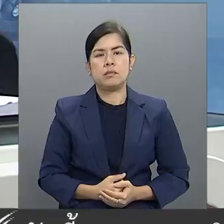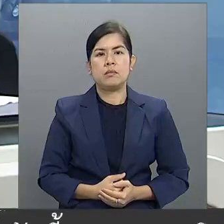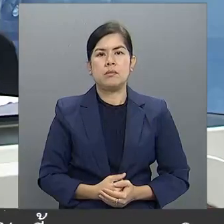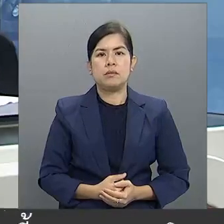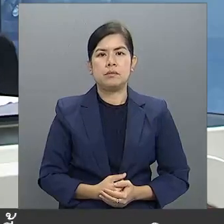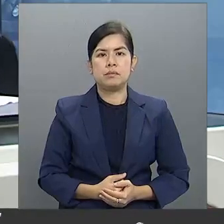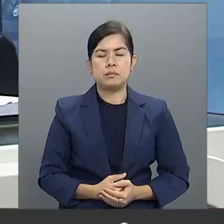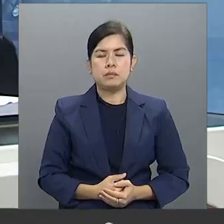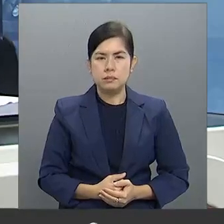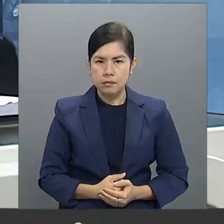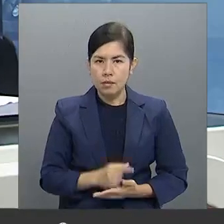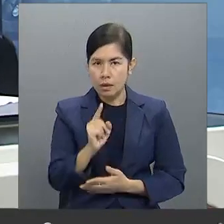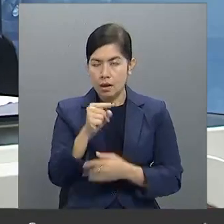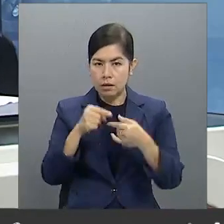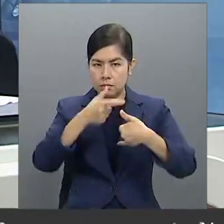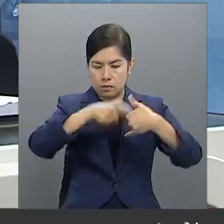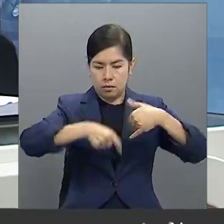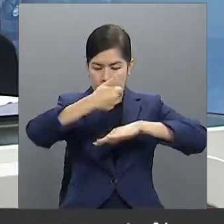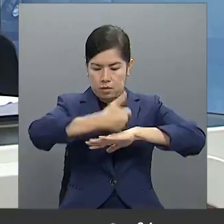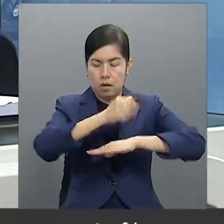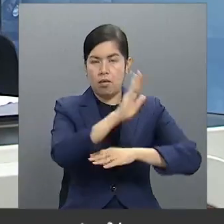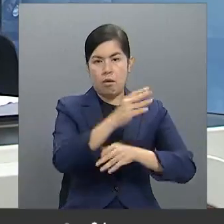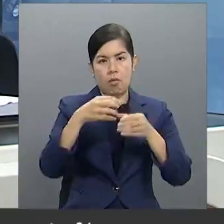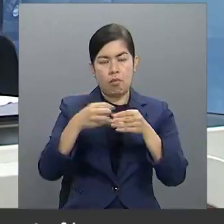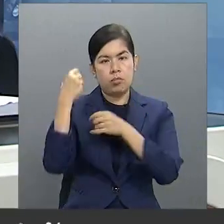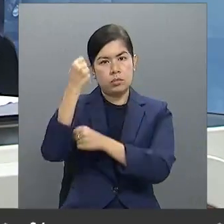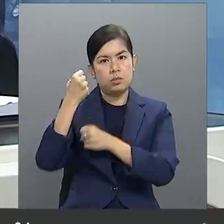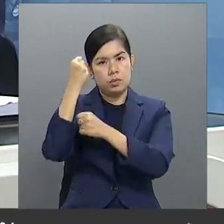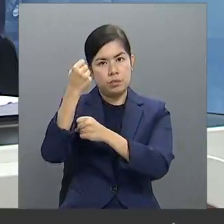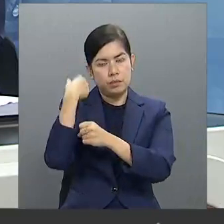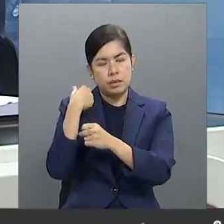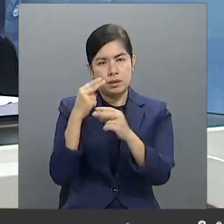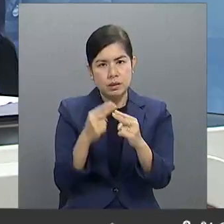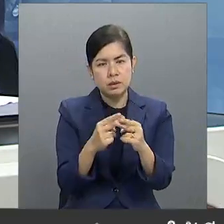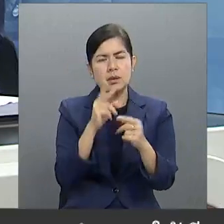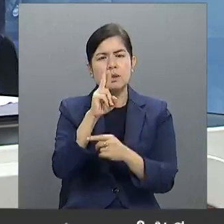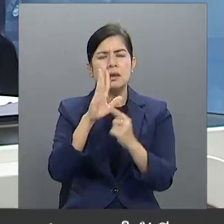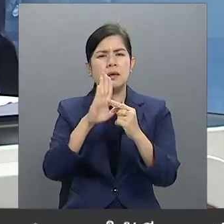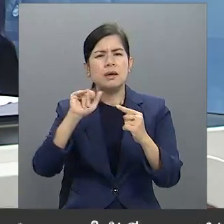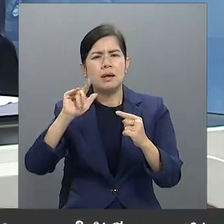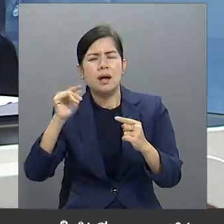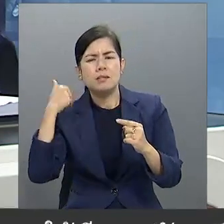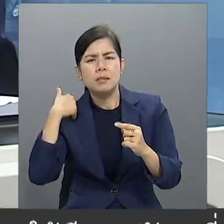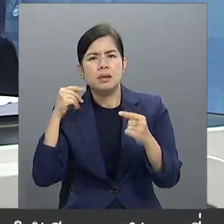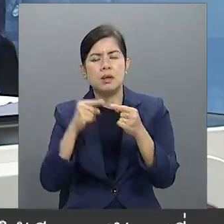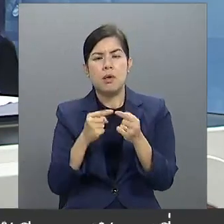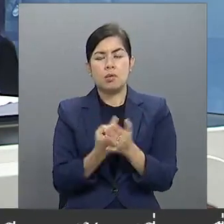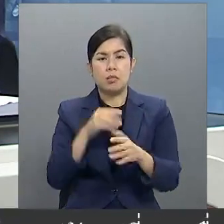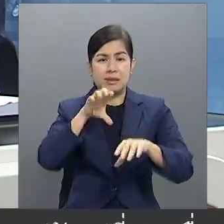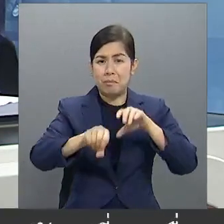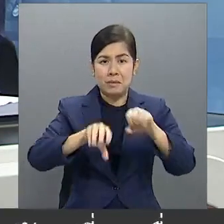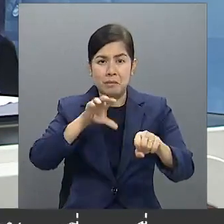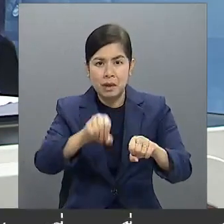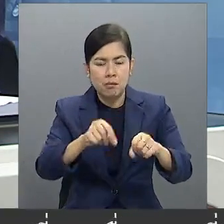และนอกจากแกนนำของผู้ชุมนุมที่เรียกตัวเองว่าคณะราษฎรแล้วนะคะก็มีผู้เข้าร่วมการชุมนุมถูกควบคุมตัวถูกคำเดินดำเนิน